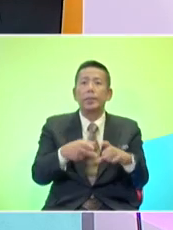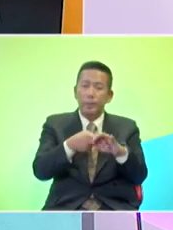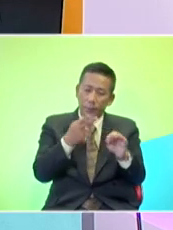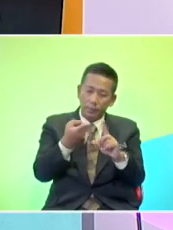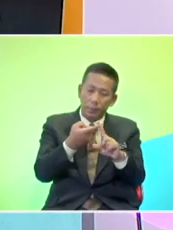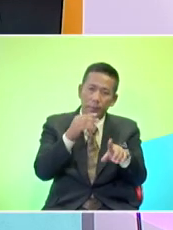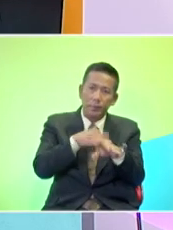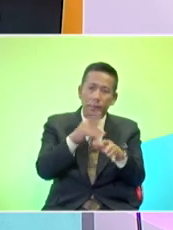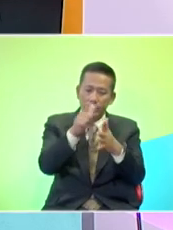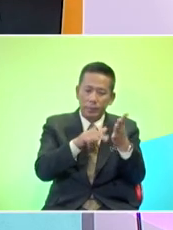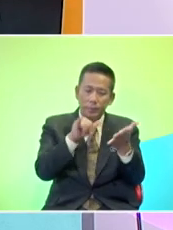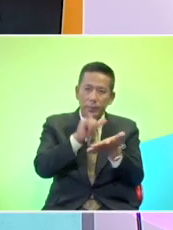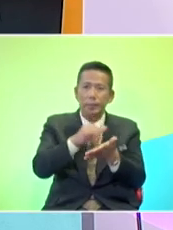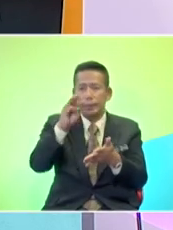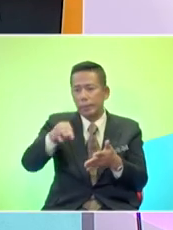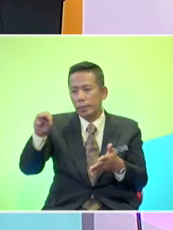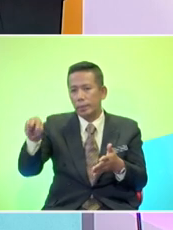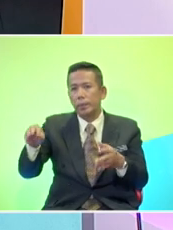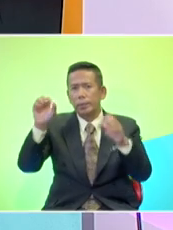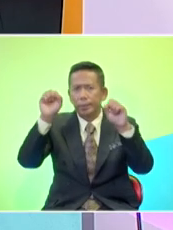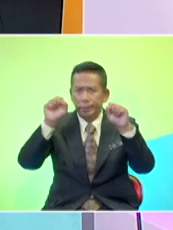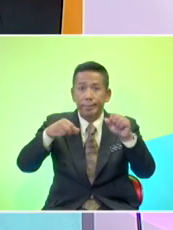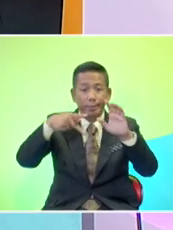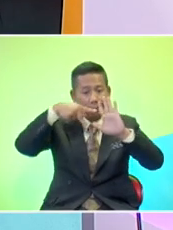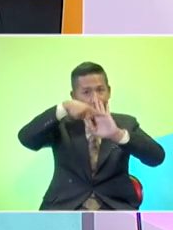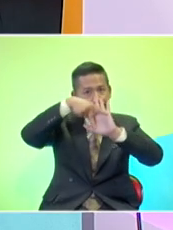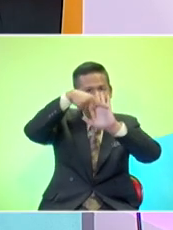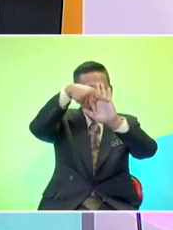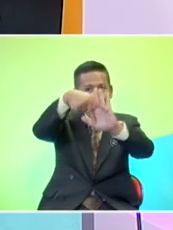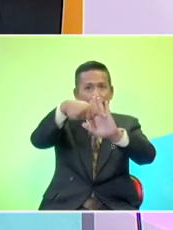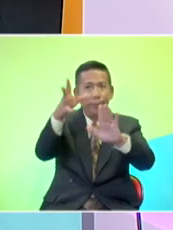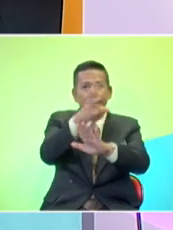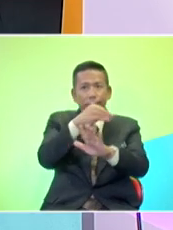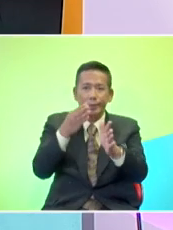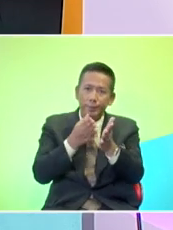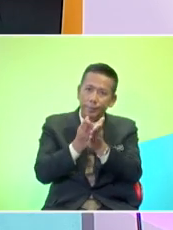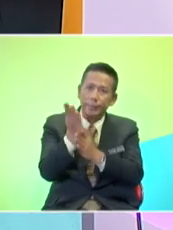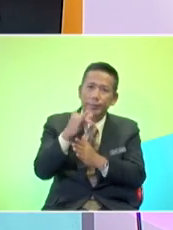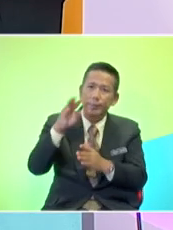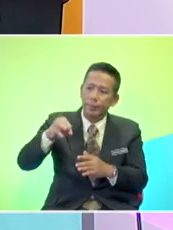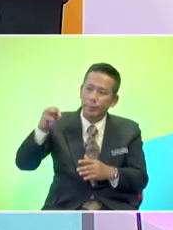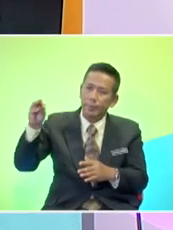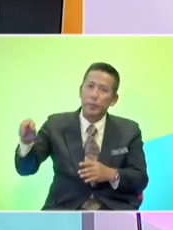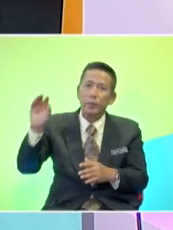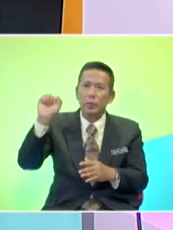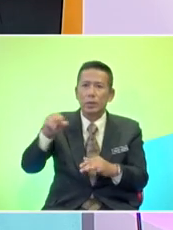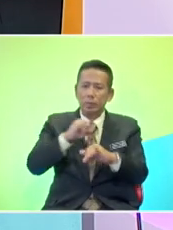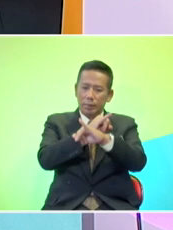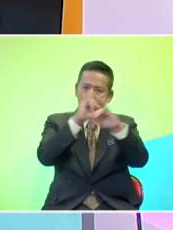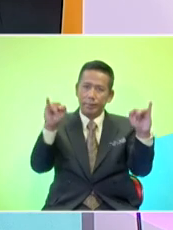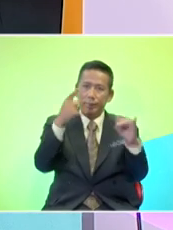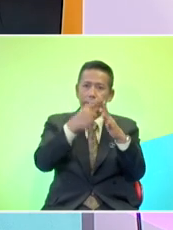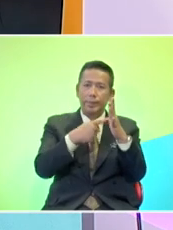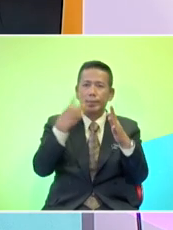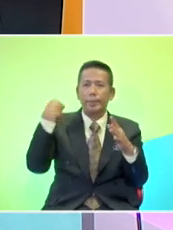dari perilaku dan itu tadi murid-murid boleh pamitkan dan seterusnya menerangkan apa yang